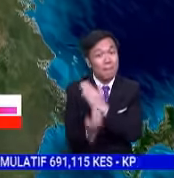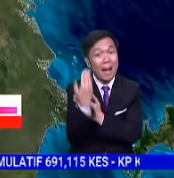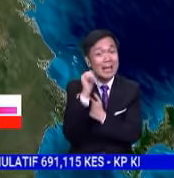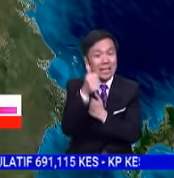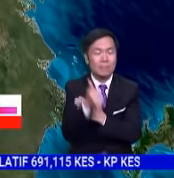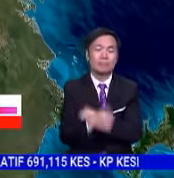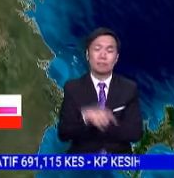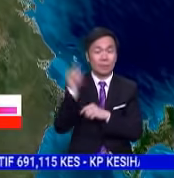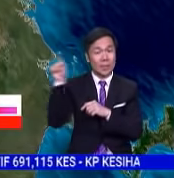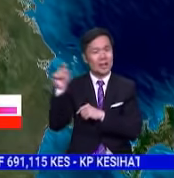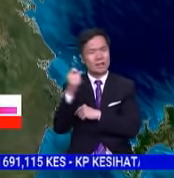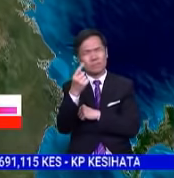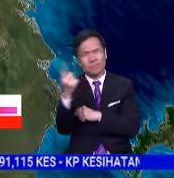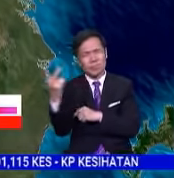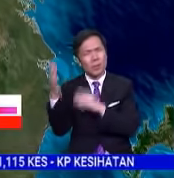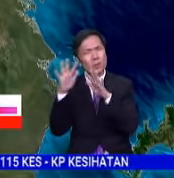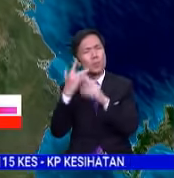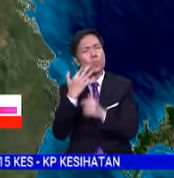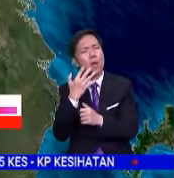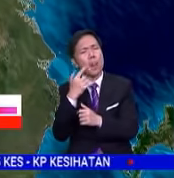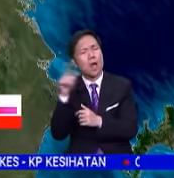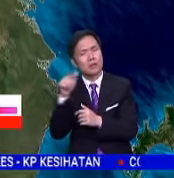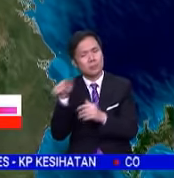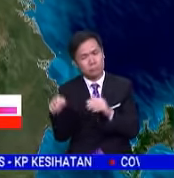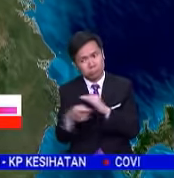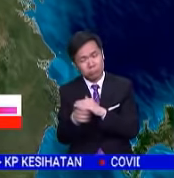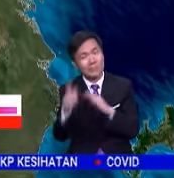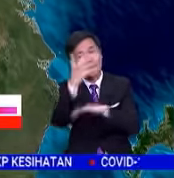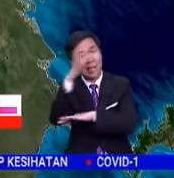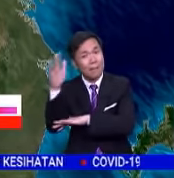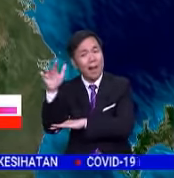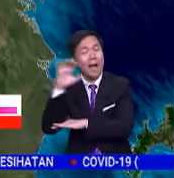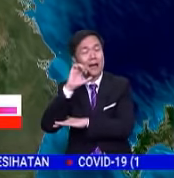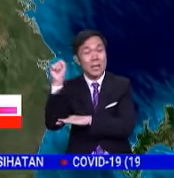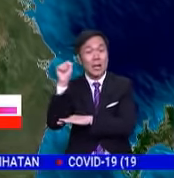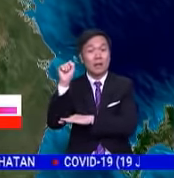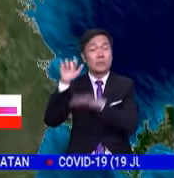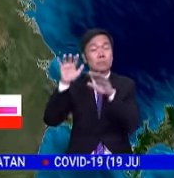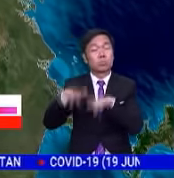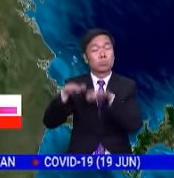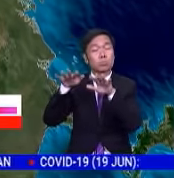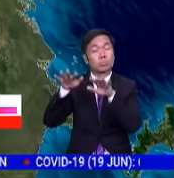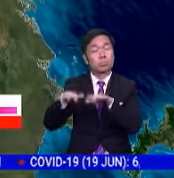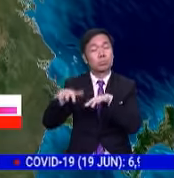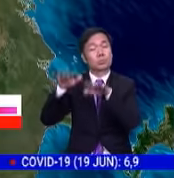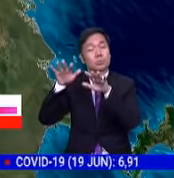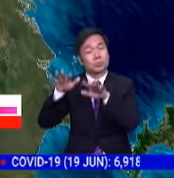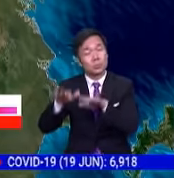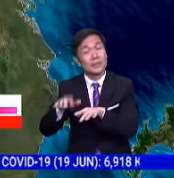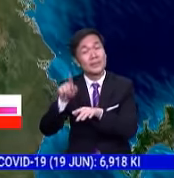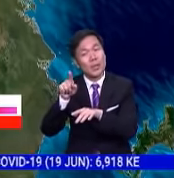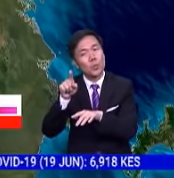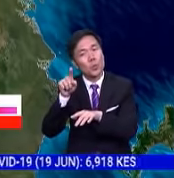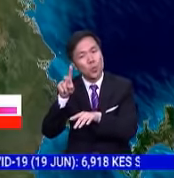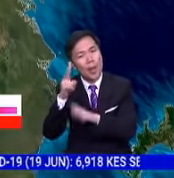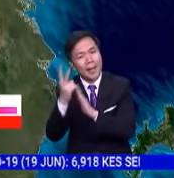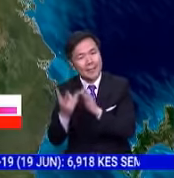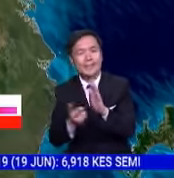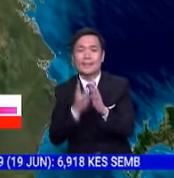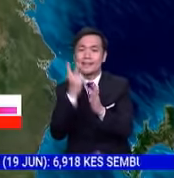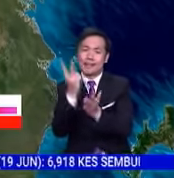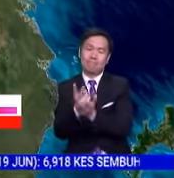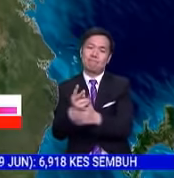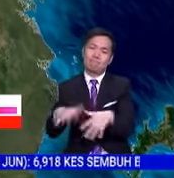satu dua tempat melibatkan bahagian pedalaman Sabah dijangkakan akan beransur reda dalam tempoh 1 hingga 2 jam